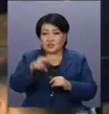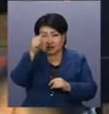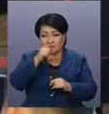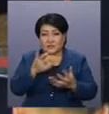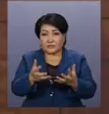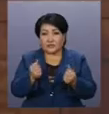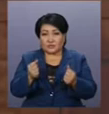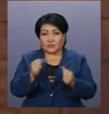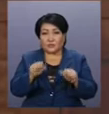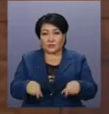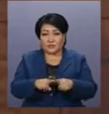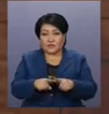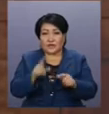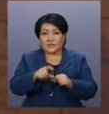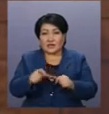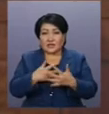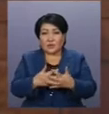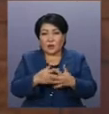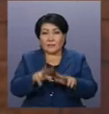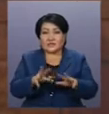және азаматтық қоғам министрлігінің айтуынша,